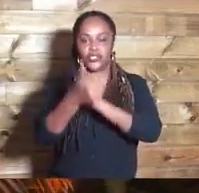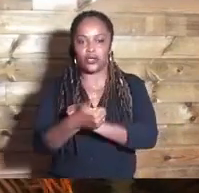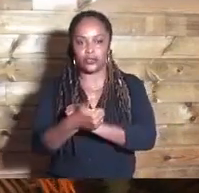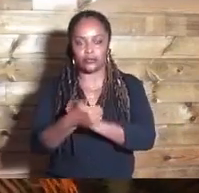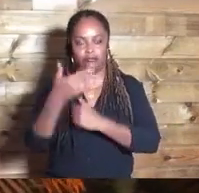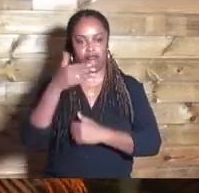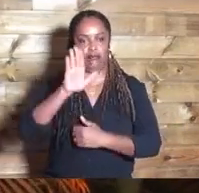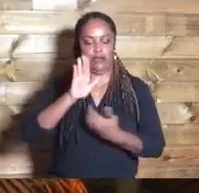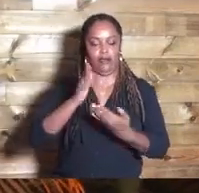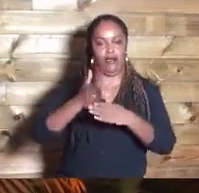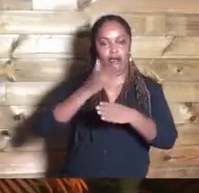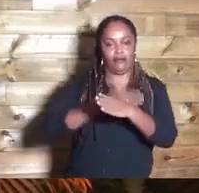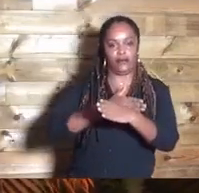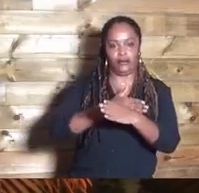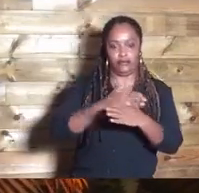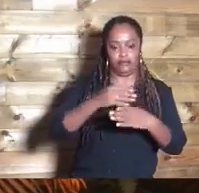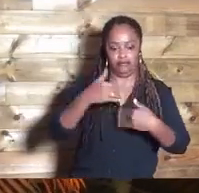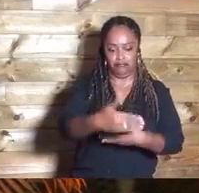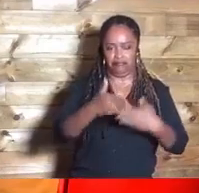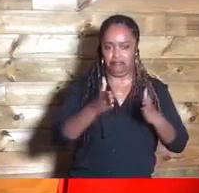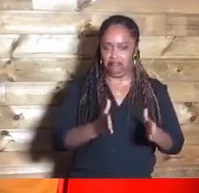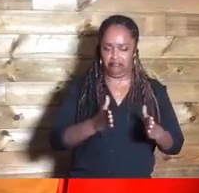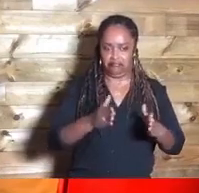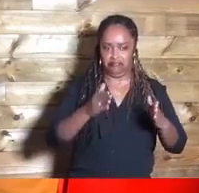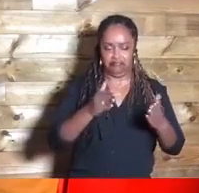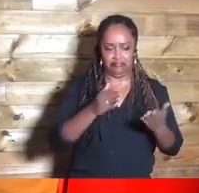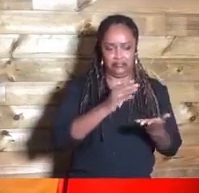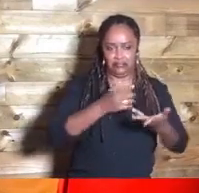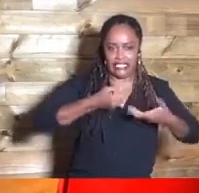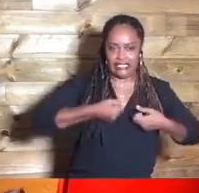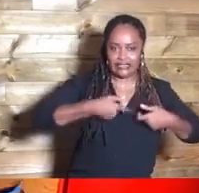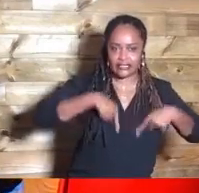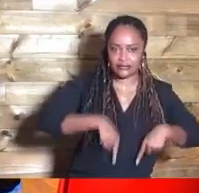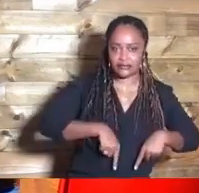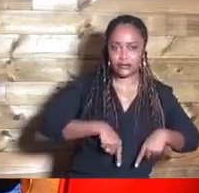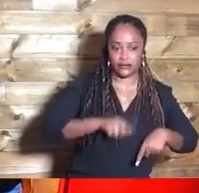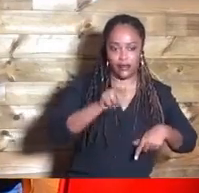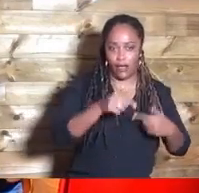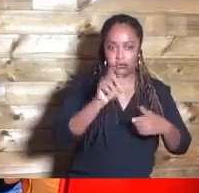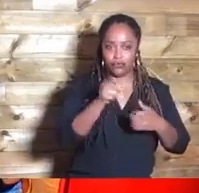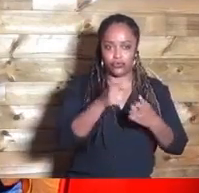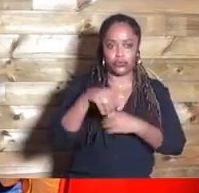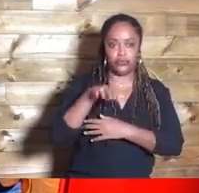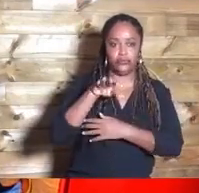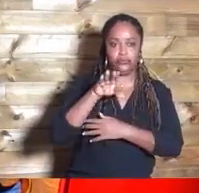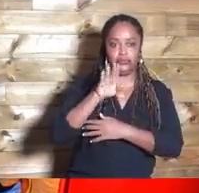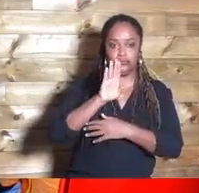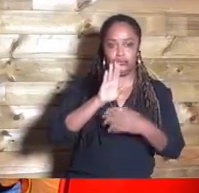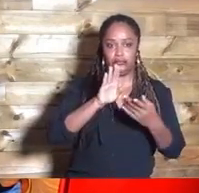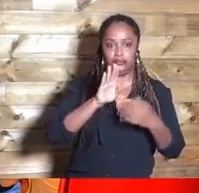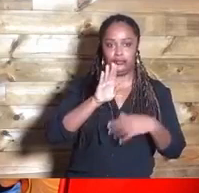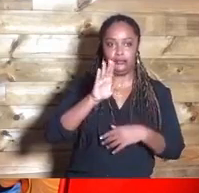gentiment préservé le cadre institutionnel et se sont toujours contentés de lever la main pour aller